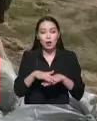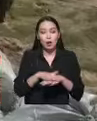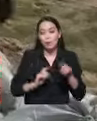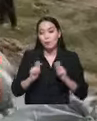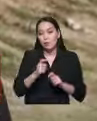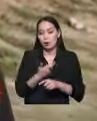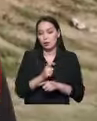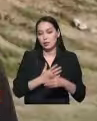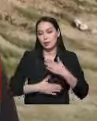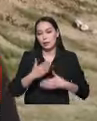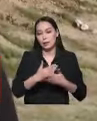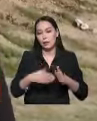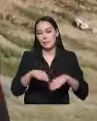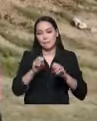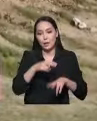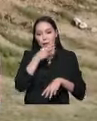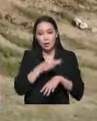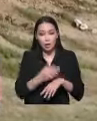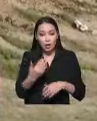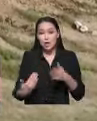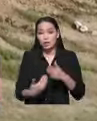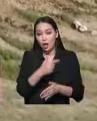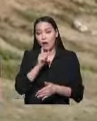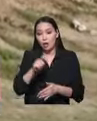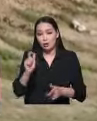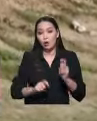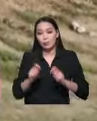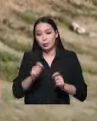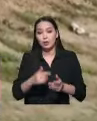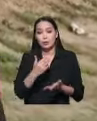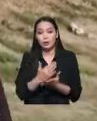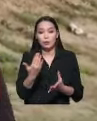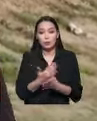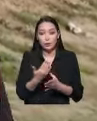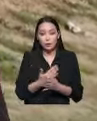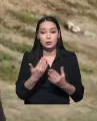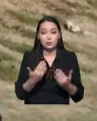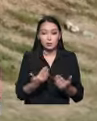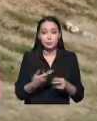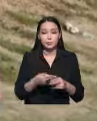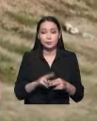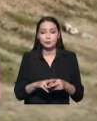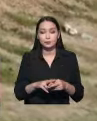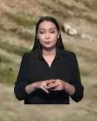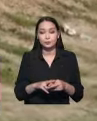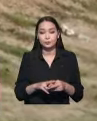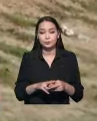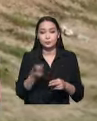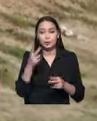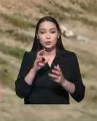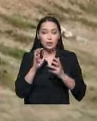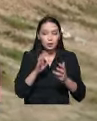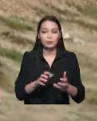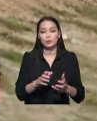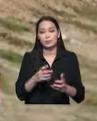жауапты мамандарда. Еше бүгін келгенде жан адамдар, ойдан келіп, жүзден аса адамдар келді. Қателеспесек, екі автобус, екі костра